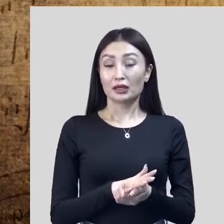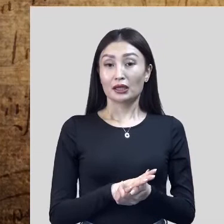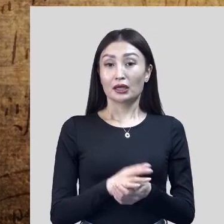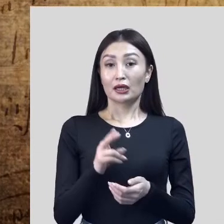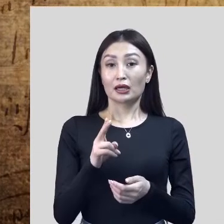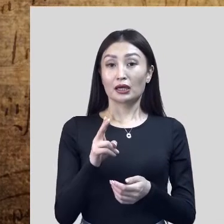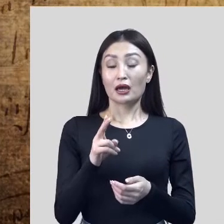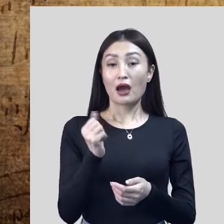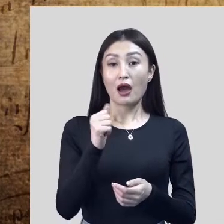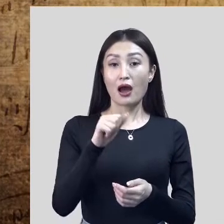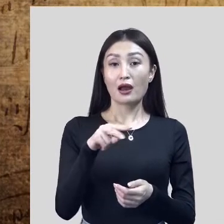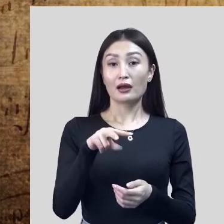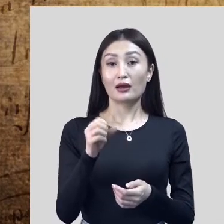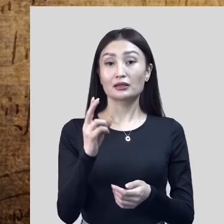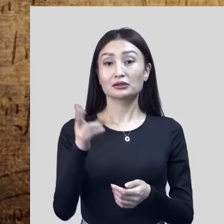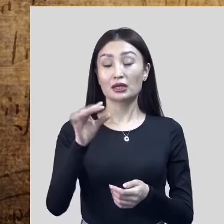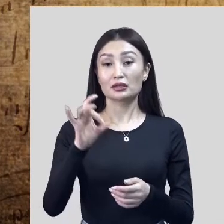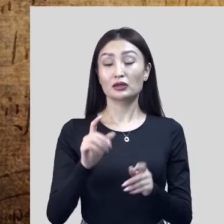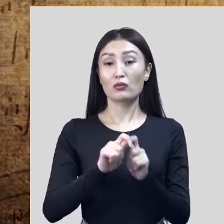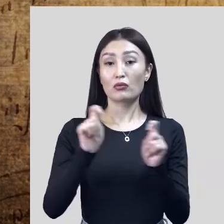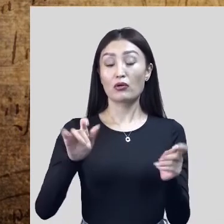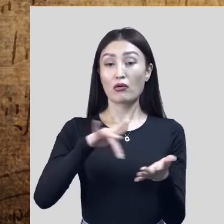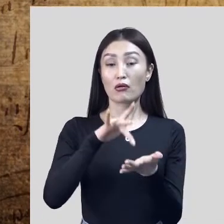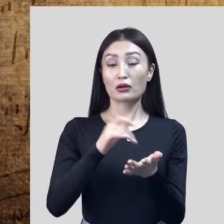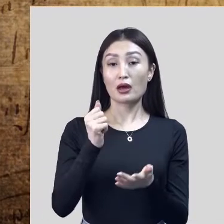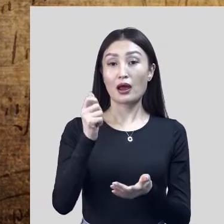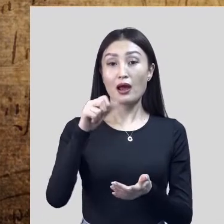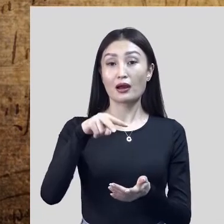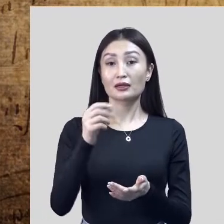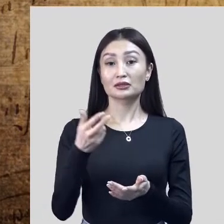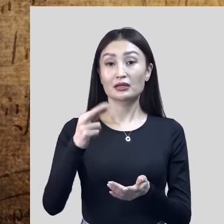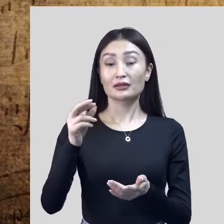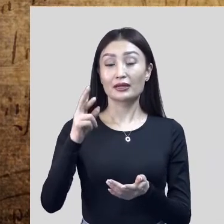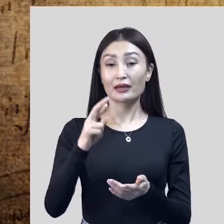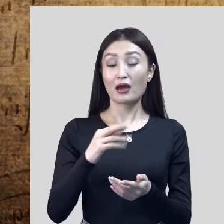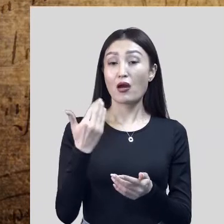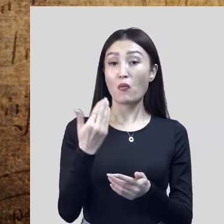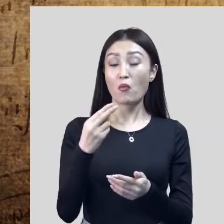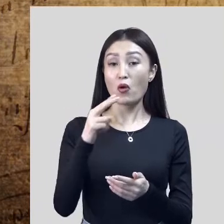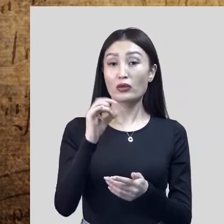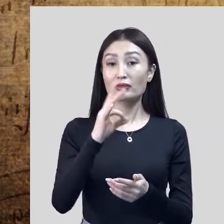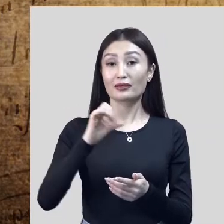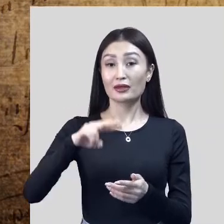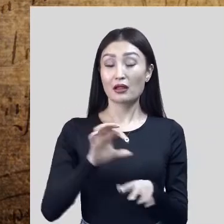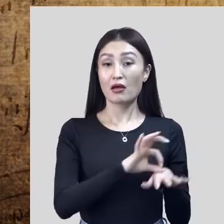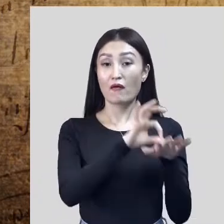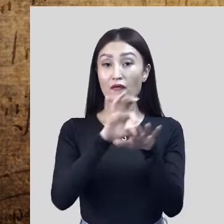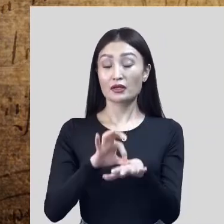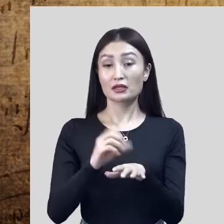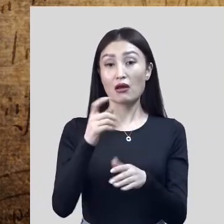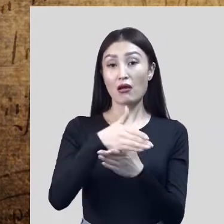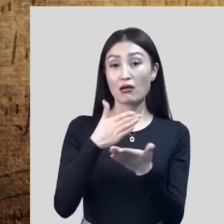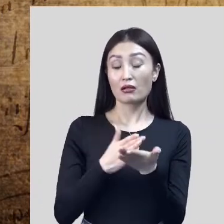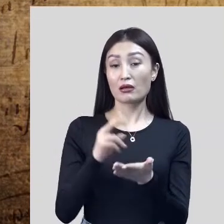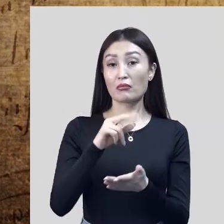В дельте Нила Александром был основан город Александрия, ставший крупнейшим городом Средиземноморья. По Нилу сюда везли из Египта